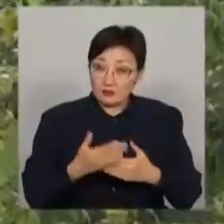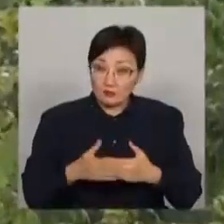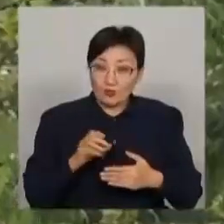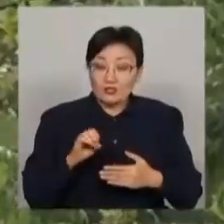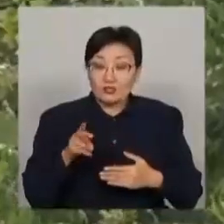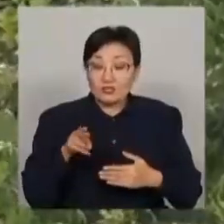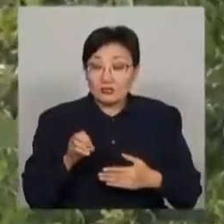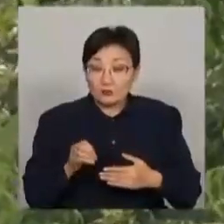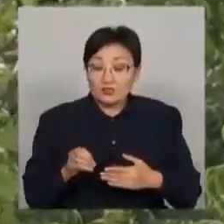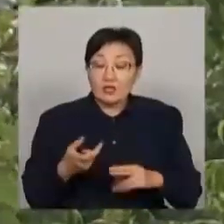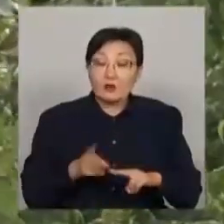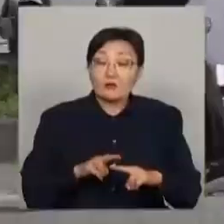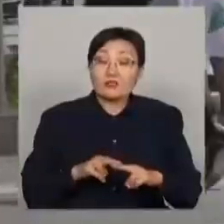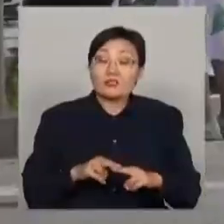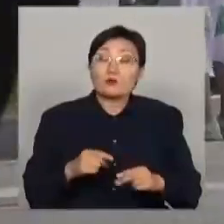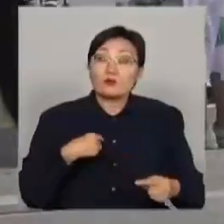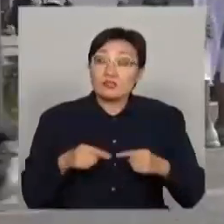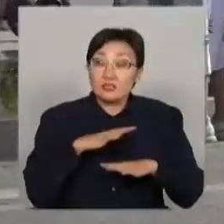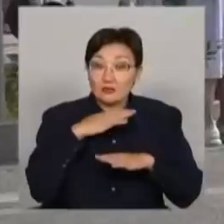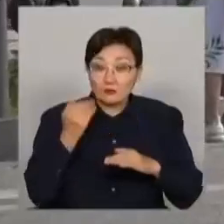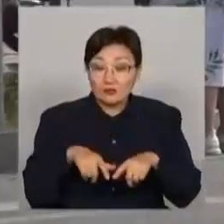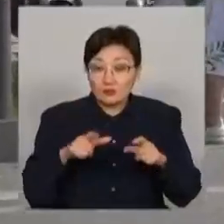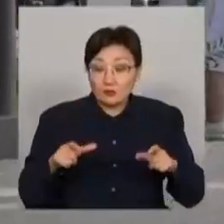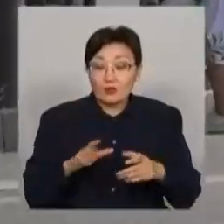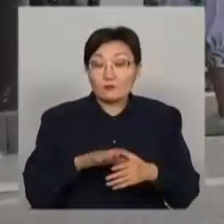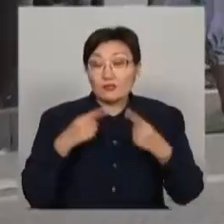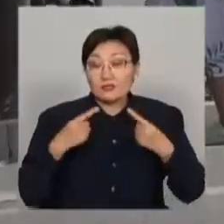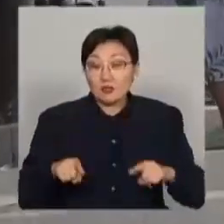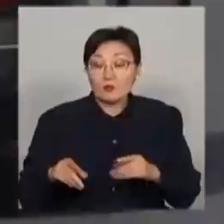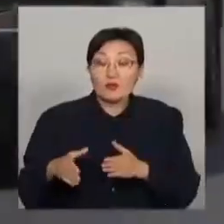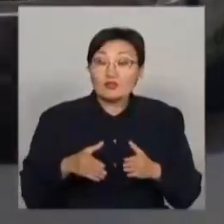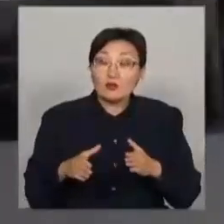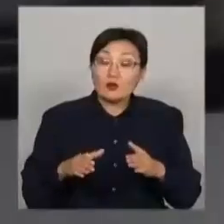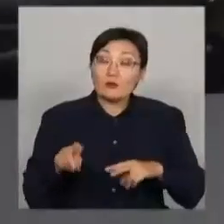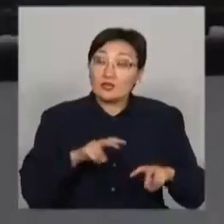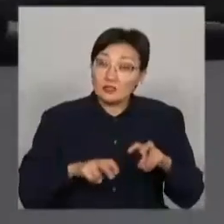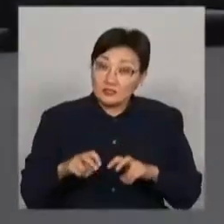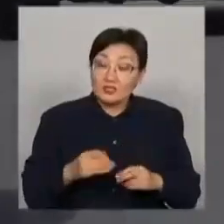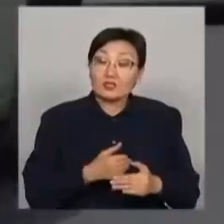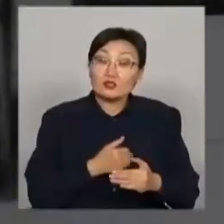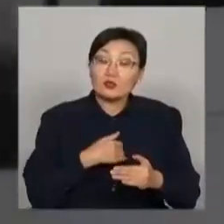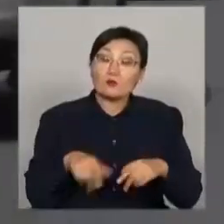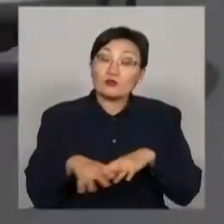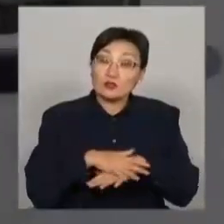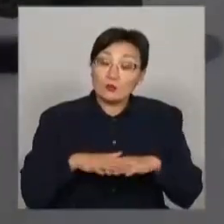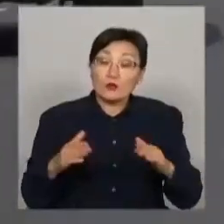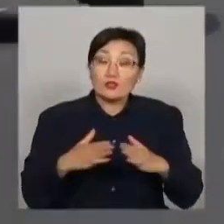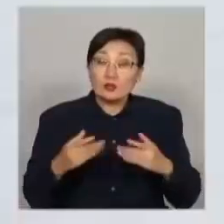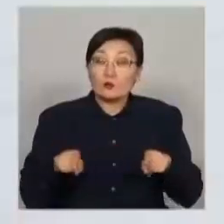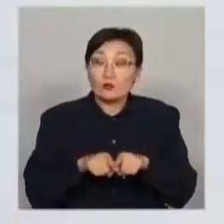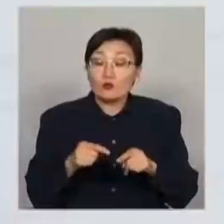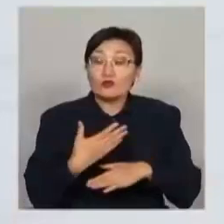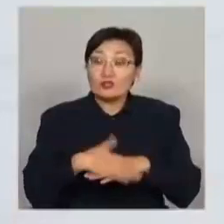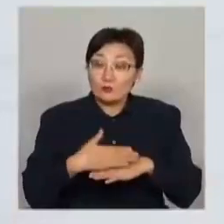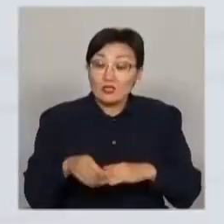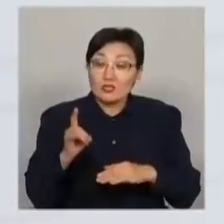сергектің сергелденге салған қаламаймыз деген қала тұрғындары одан басқа амалдарын қарастырса дейді. Оның үстіне жұртшылық үйімізге осы жерден ғана